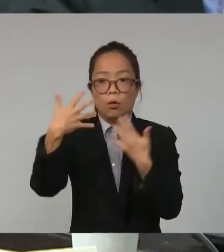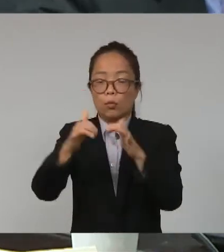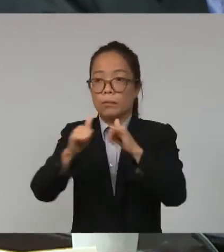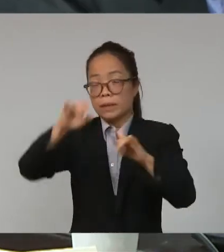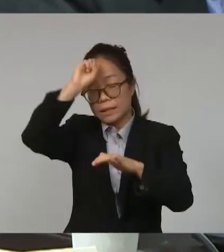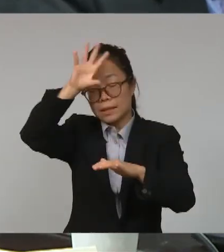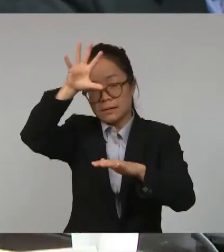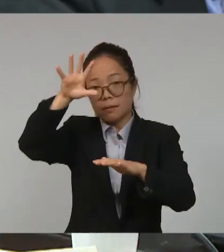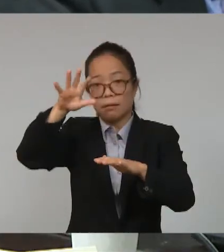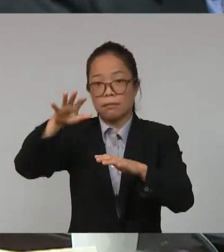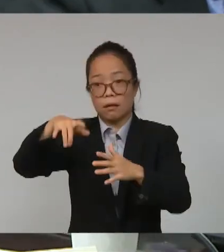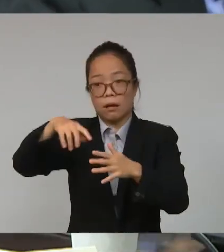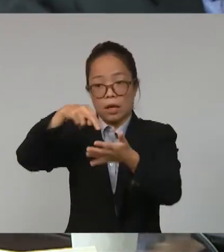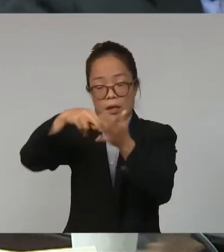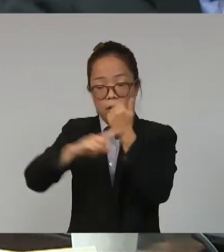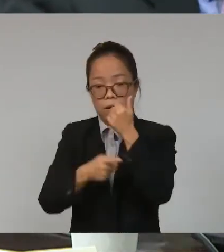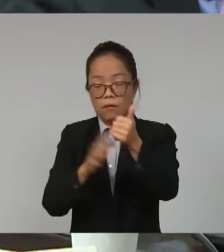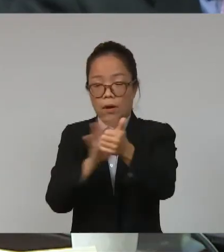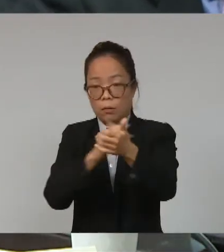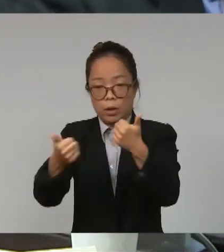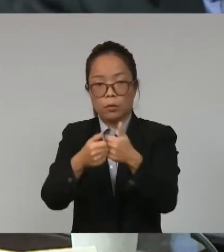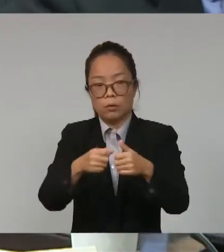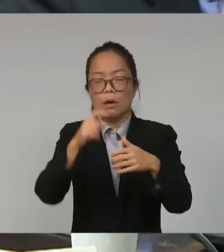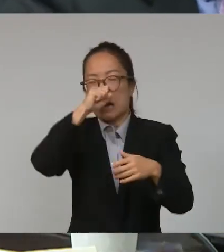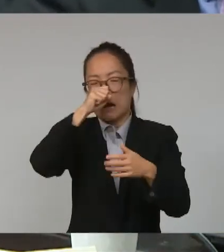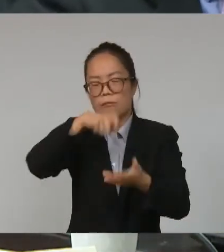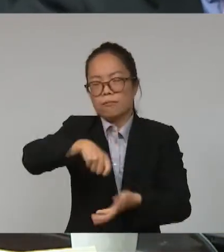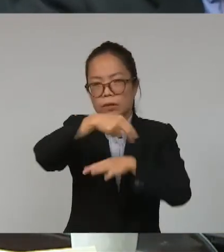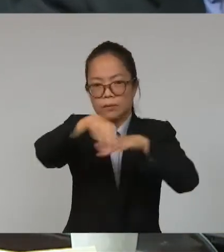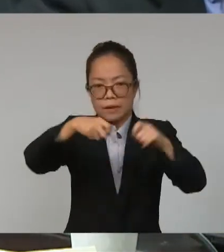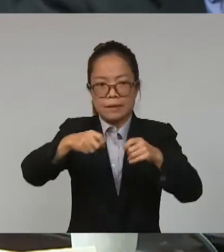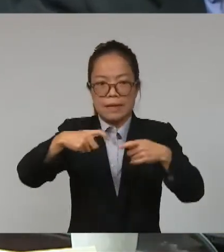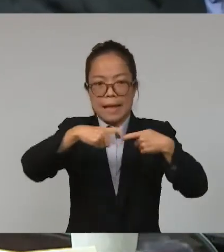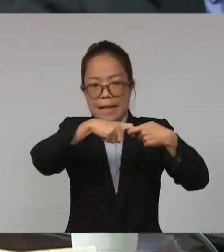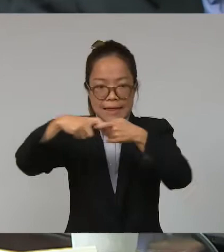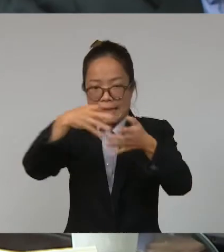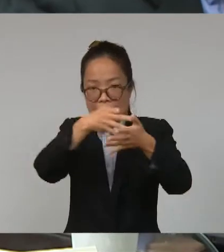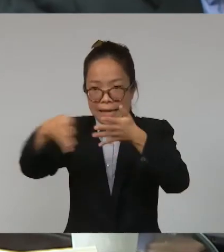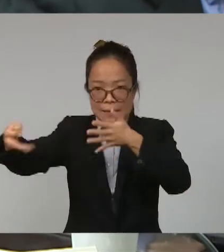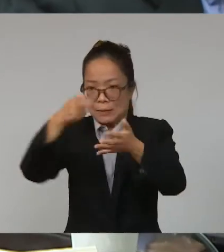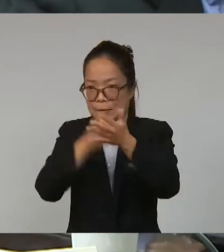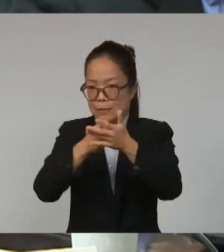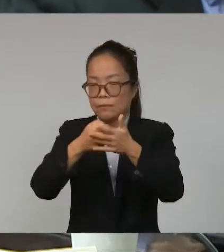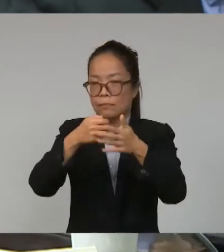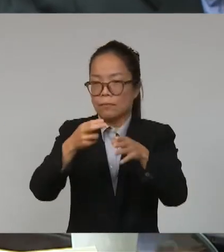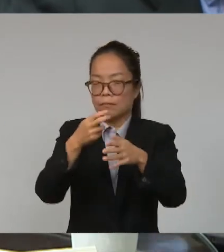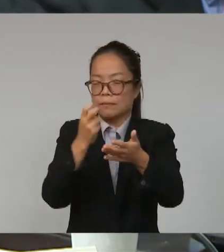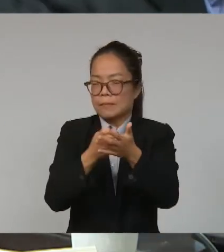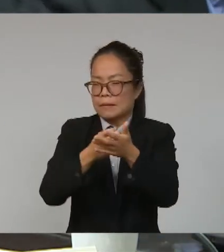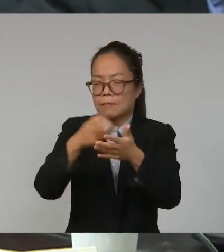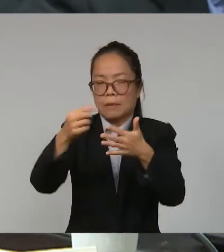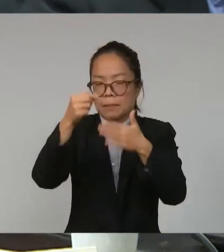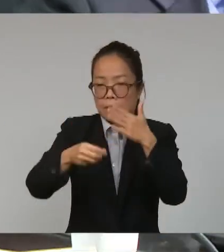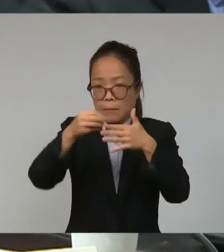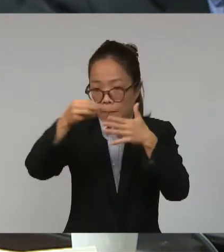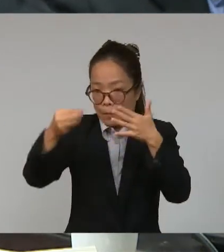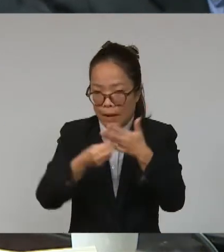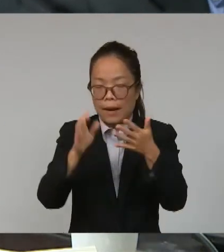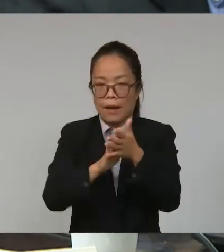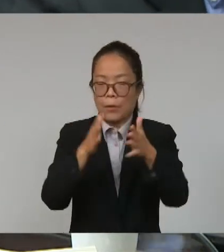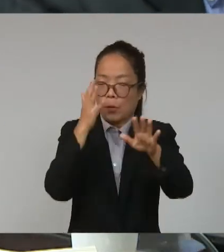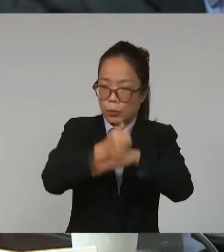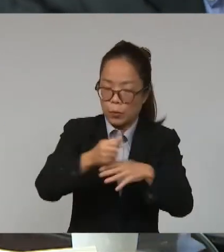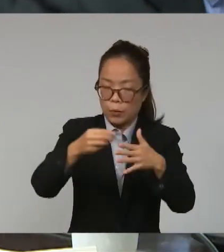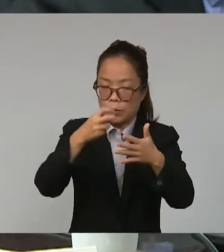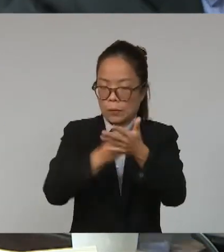委提案修法，降低联署的门槛，还有通过的门槛，同时废除公